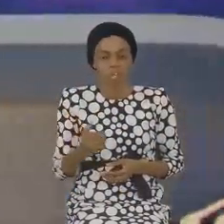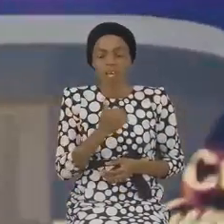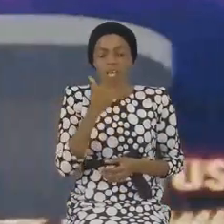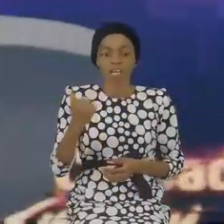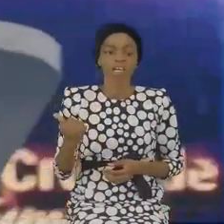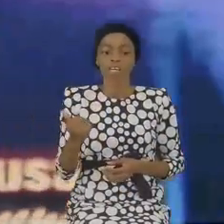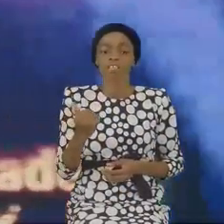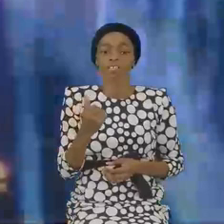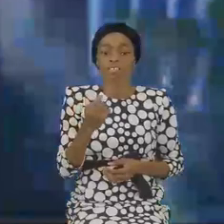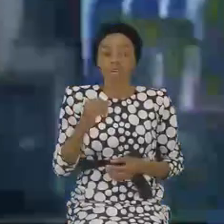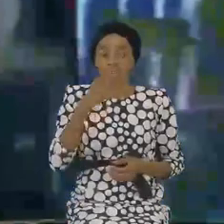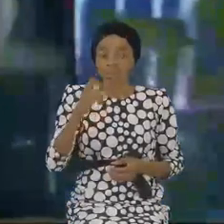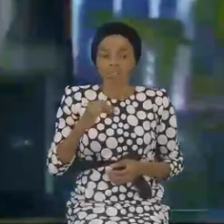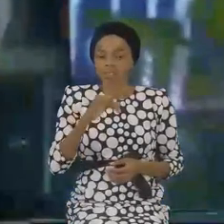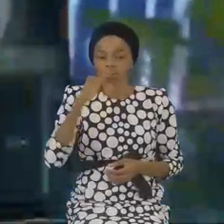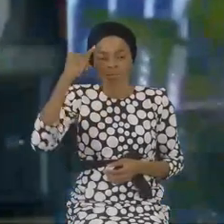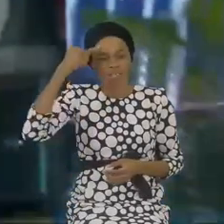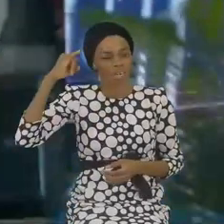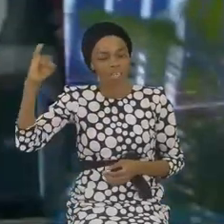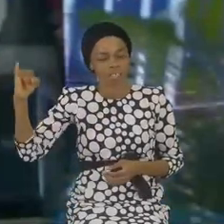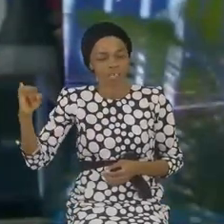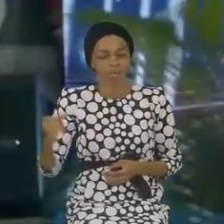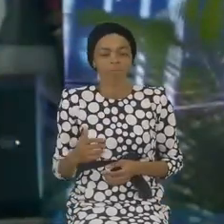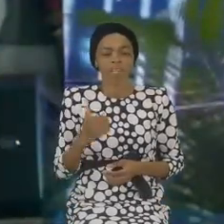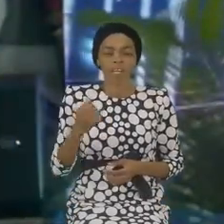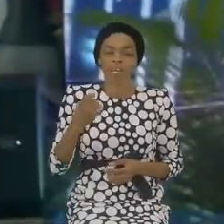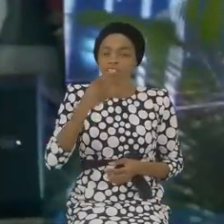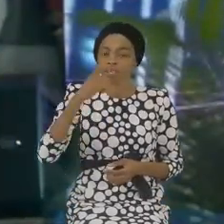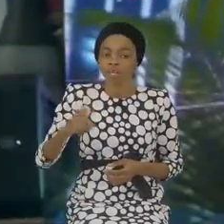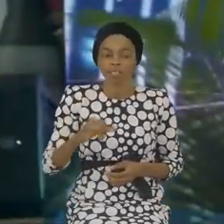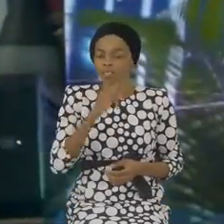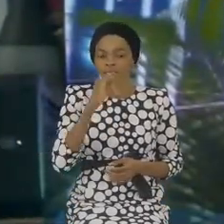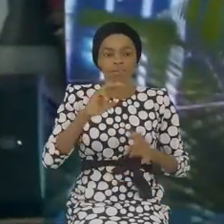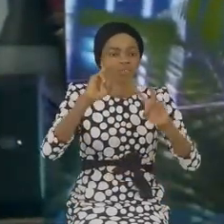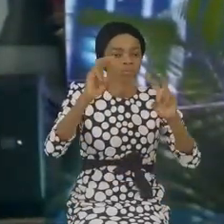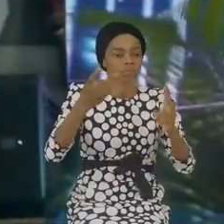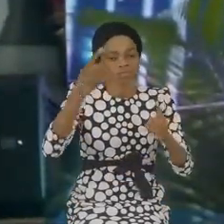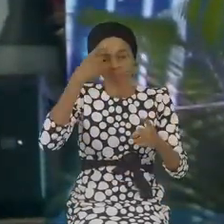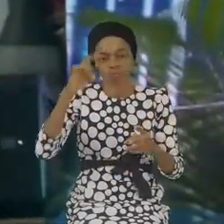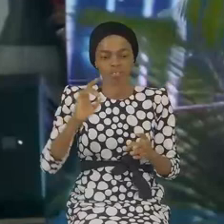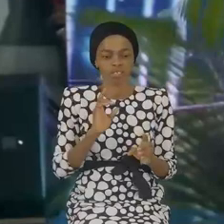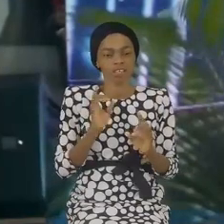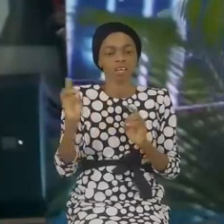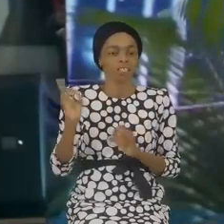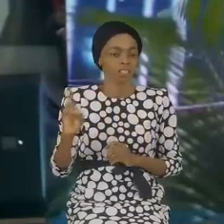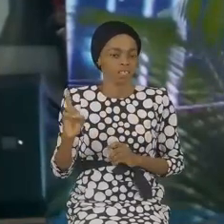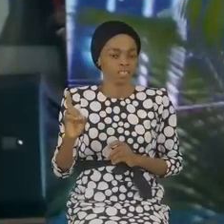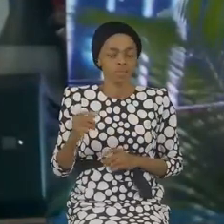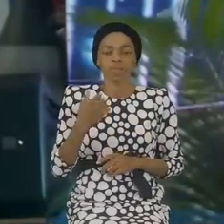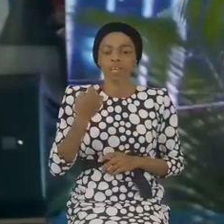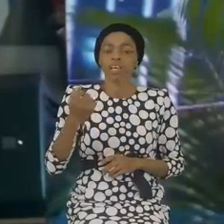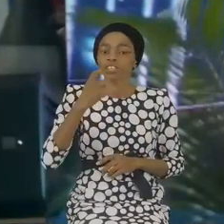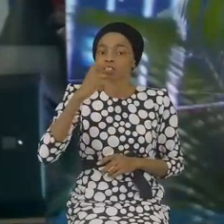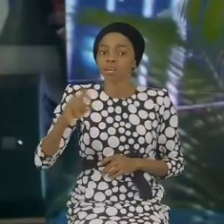opinion. Un ordre n'est pas un thème de débat. Un ordre, c'est un commandement.